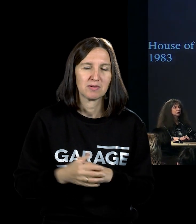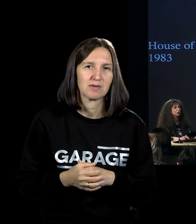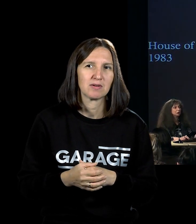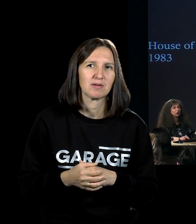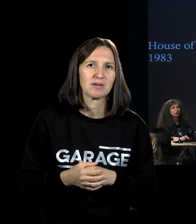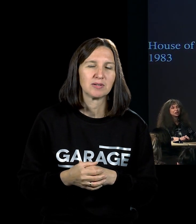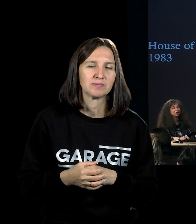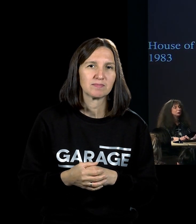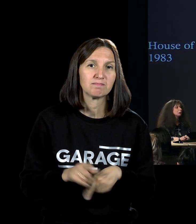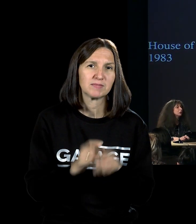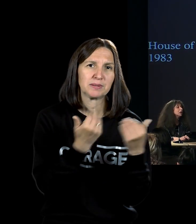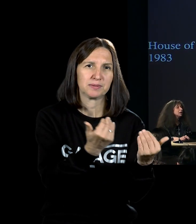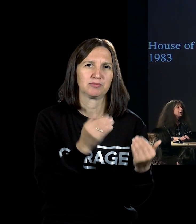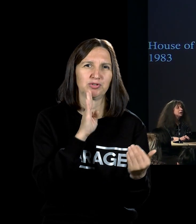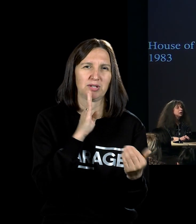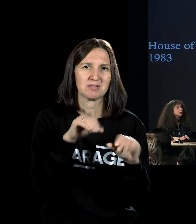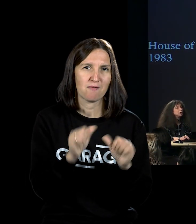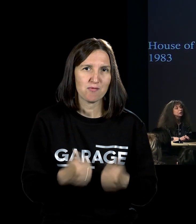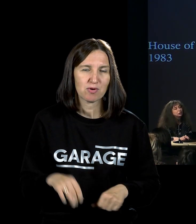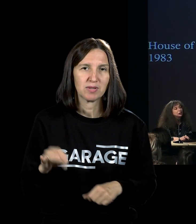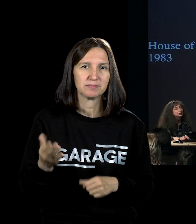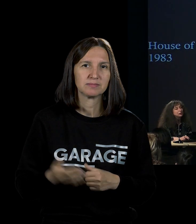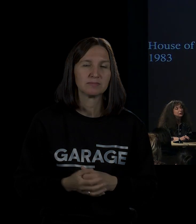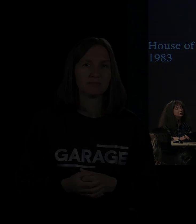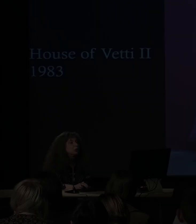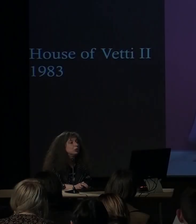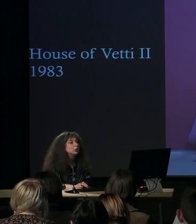такие женские формы.